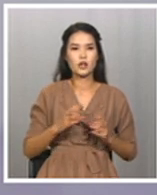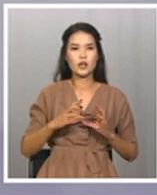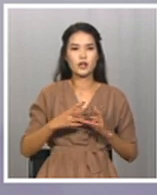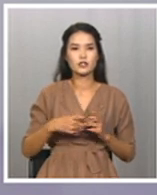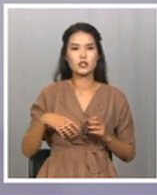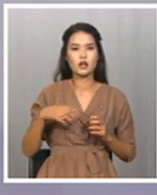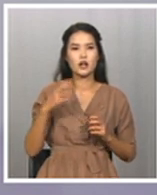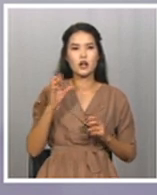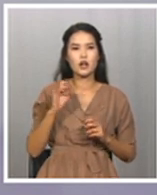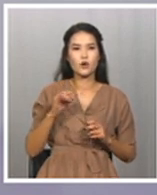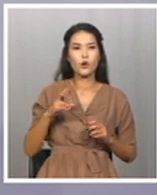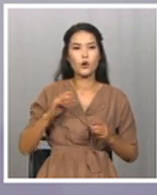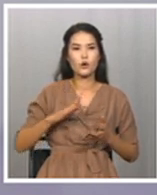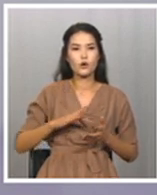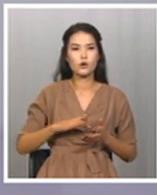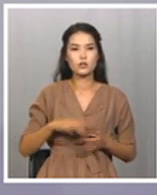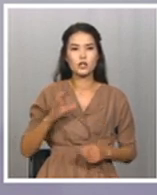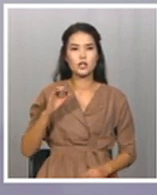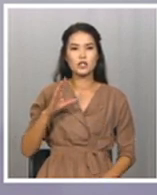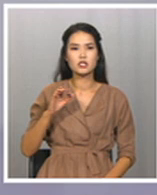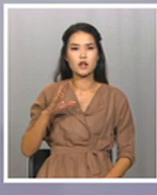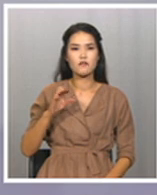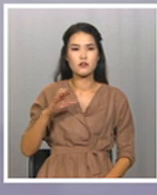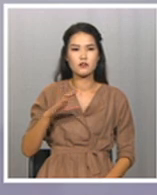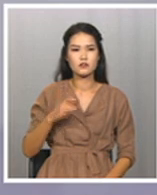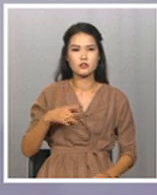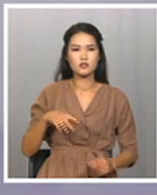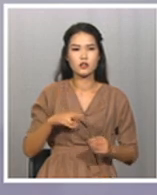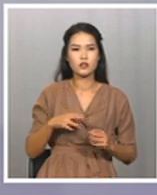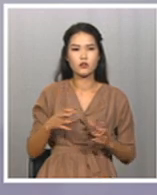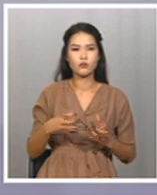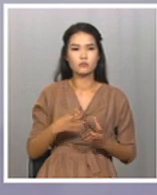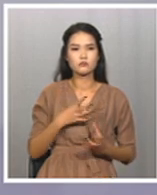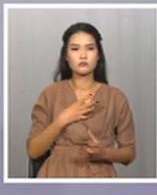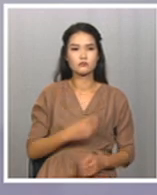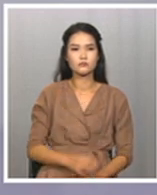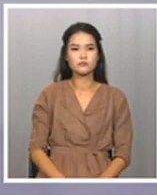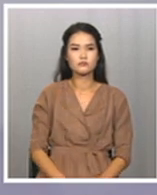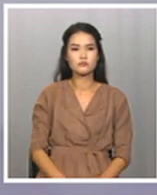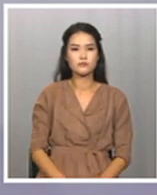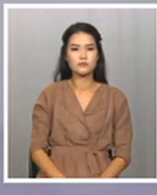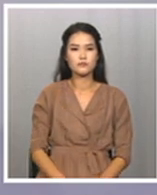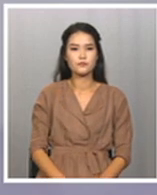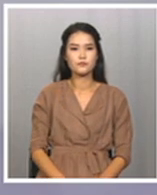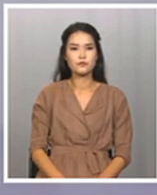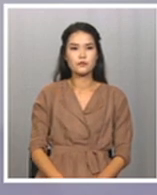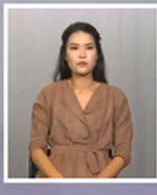ақыл-ойға жүгінетін инновациялық дамуды қолға алды.